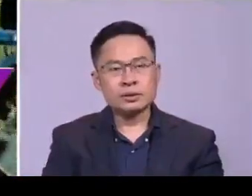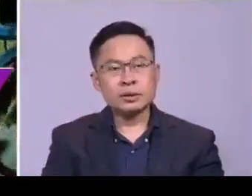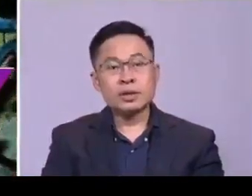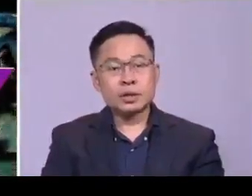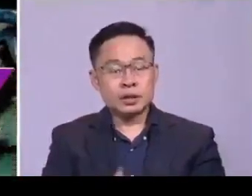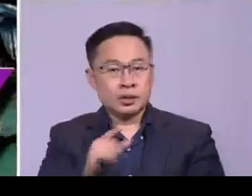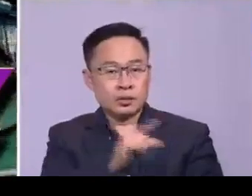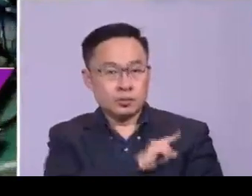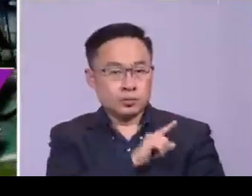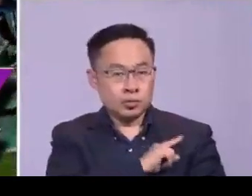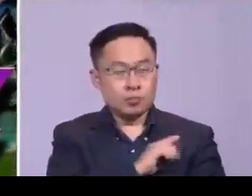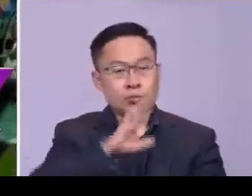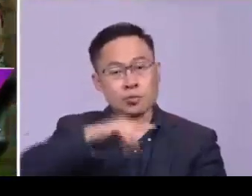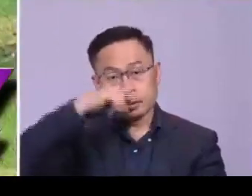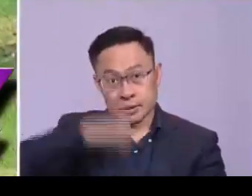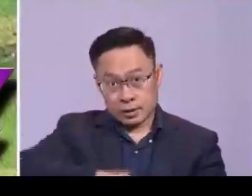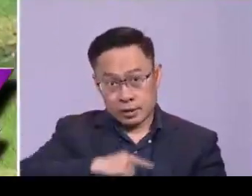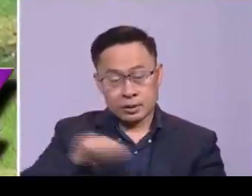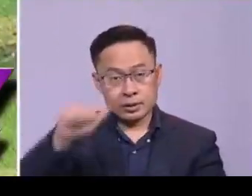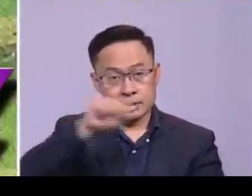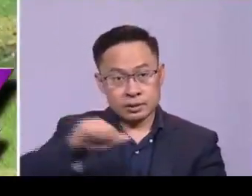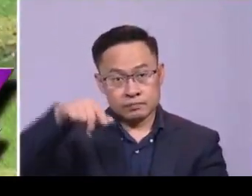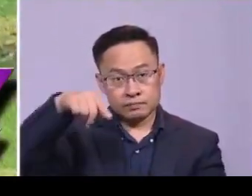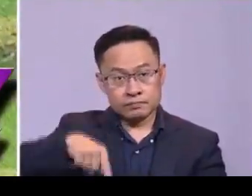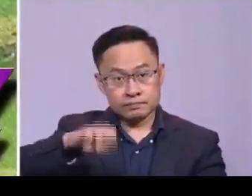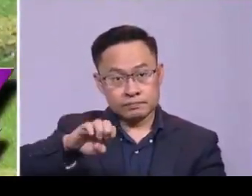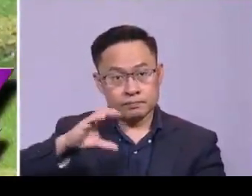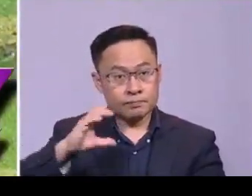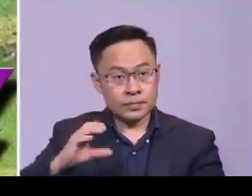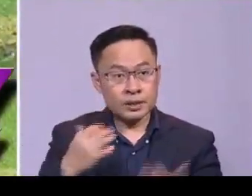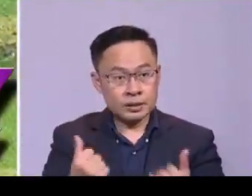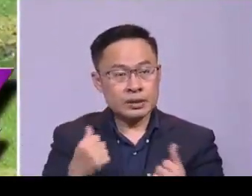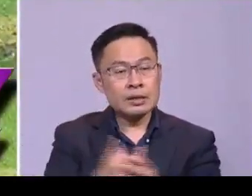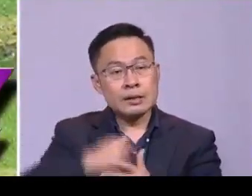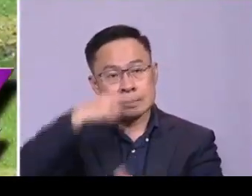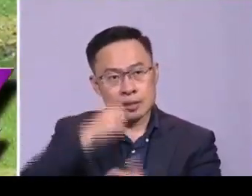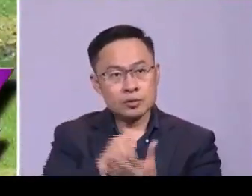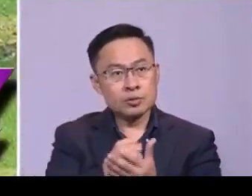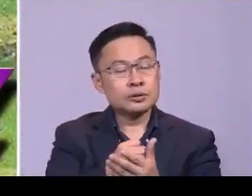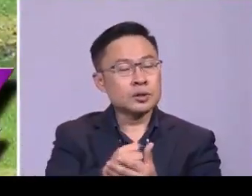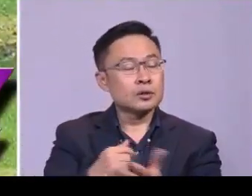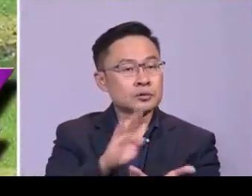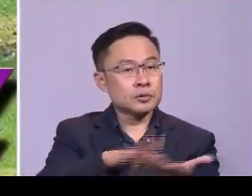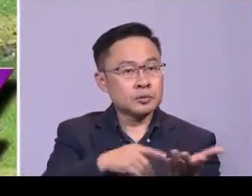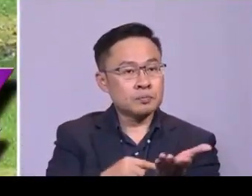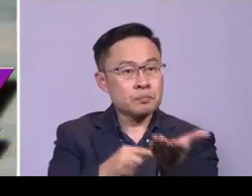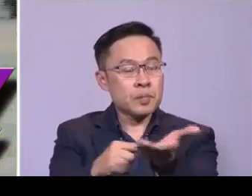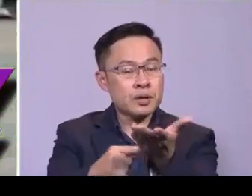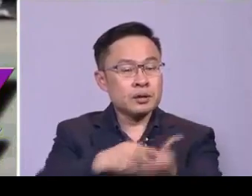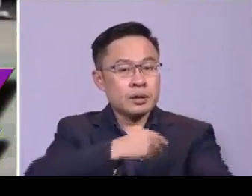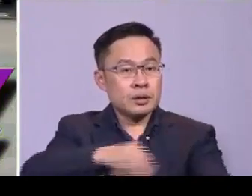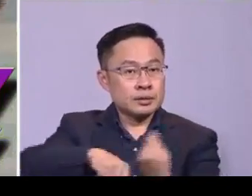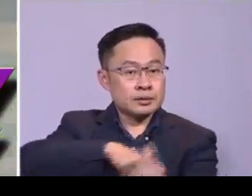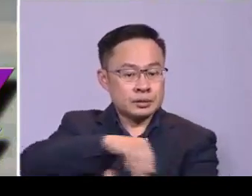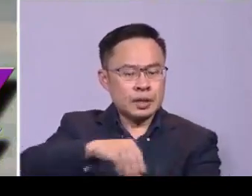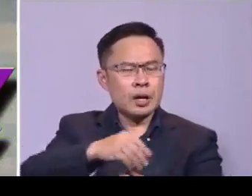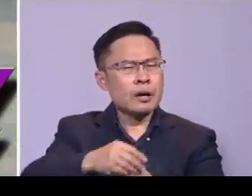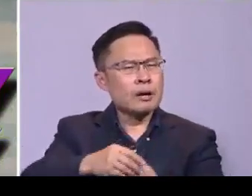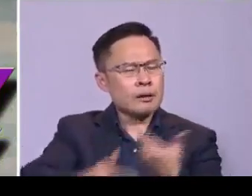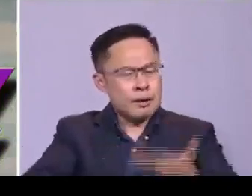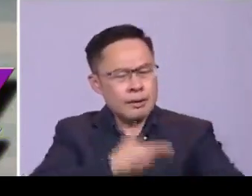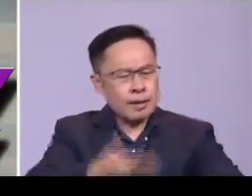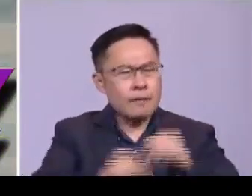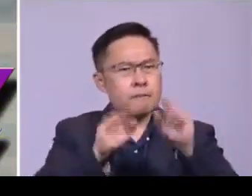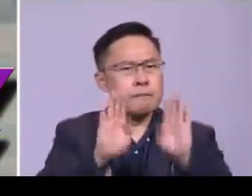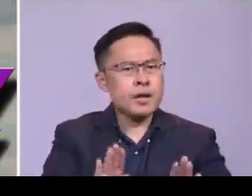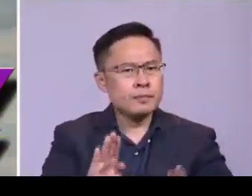เศรษฐกิจในภูมิภาคเอเชียแปซิฟิกอย่างยั่งยืนนะคะด้วยโมเดลเศรษฐกิจ BCGซึ่งถือว่าเป็นอีกหนึ่งในผลลัพธ์สำคัญของเอก